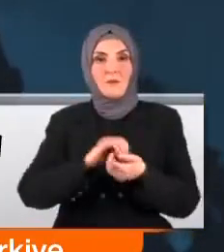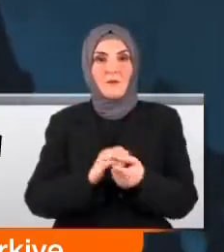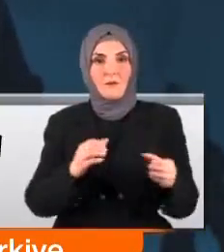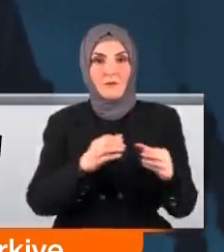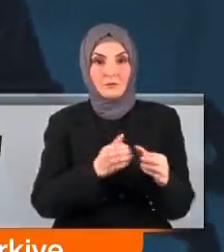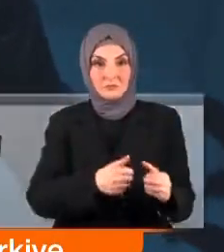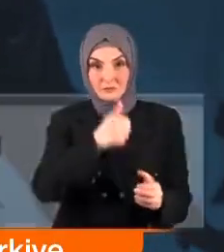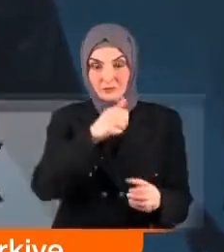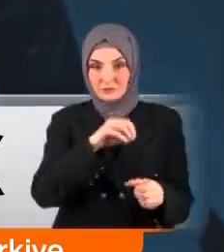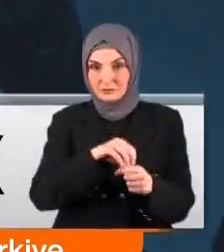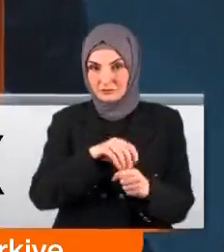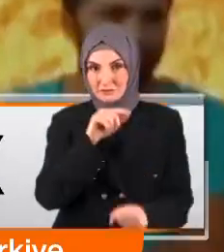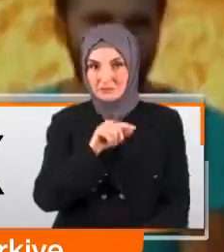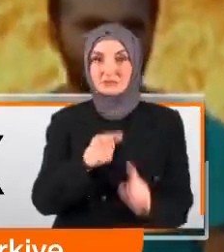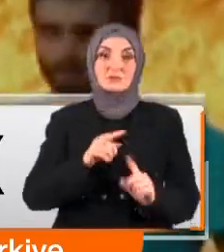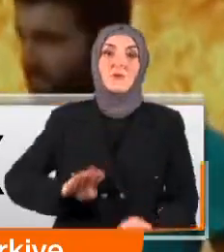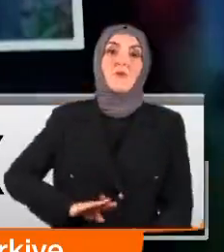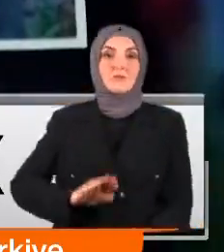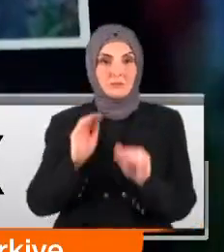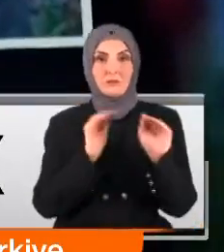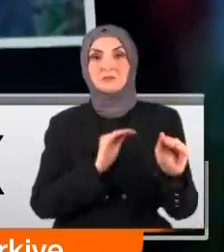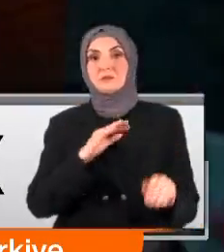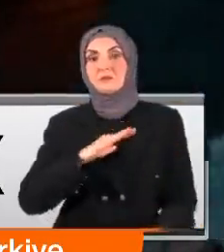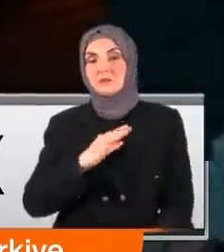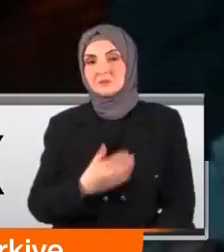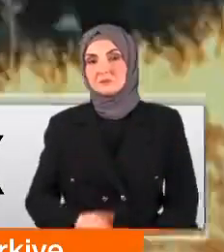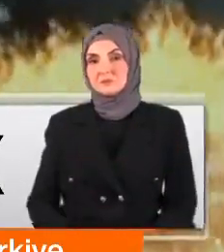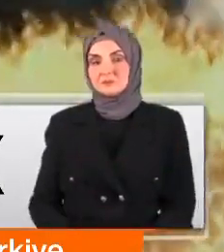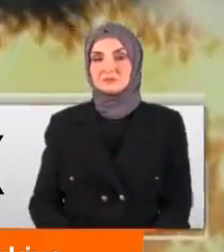da Kılıçdaroğlu'na destek yağdı.